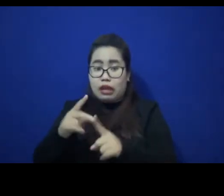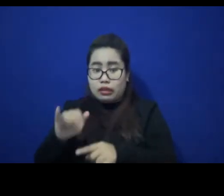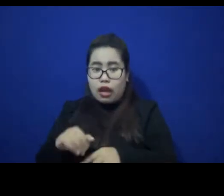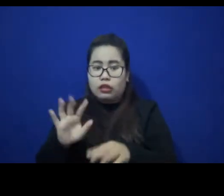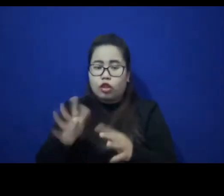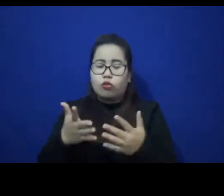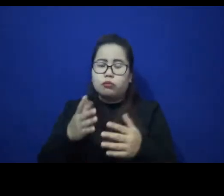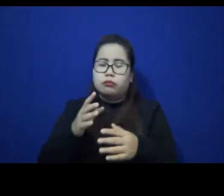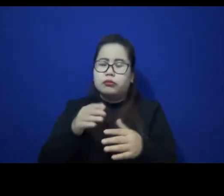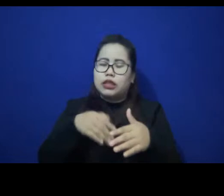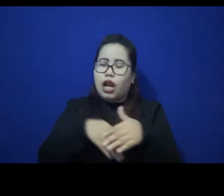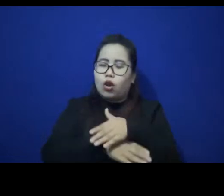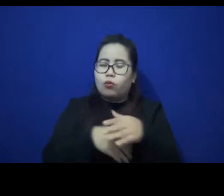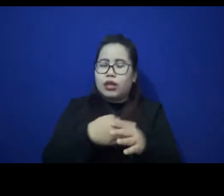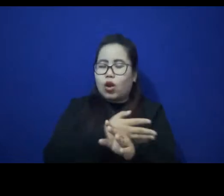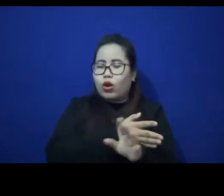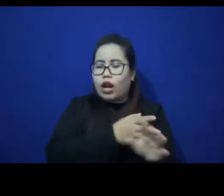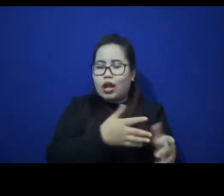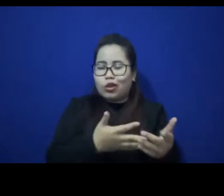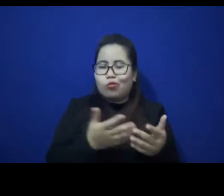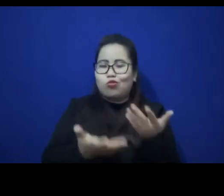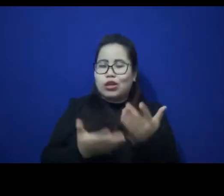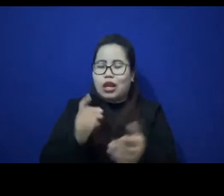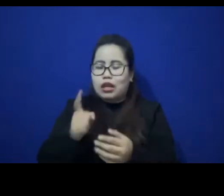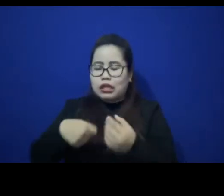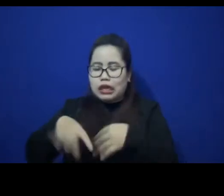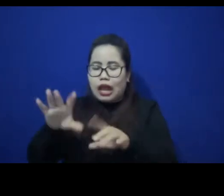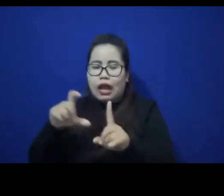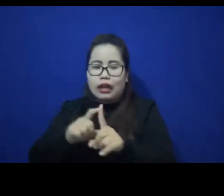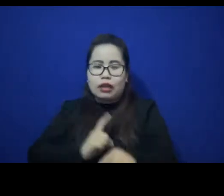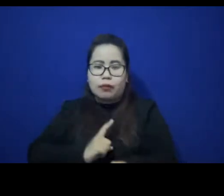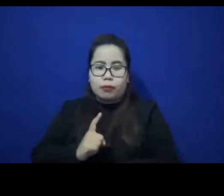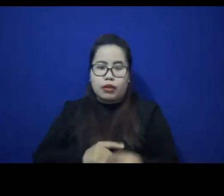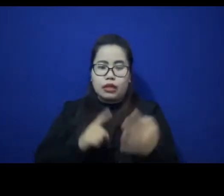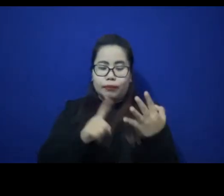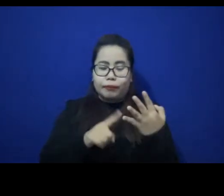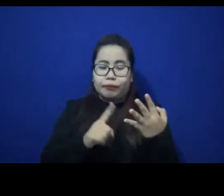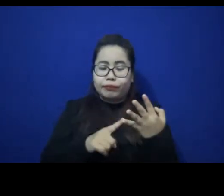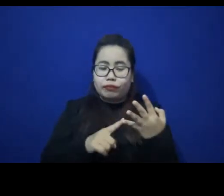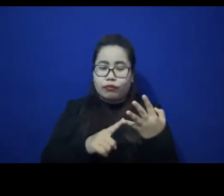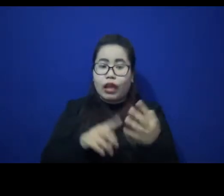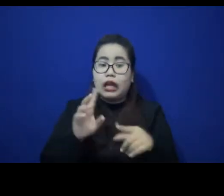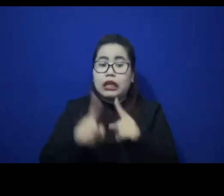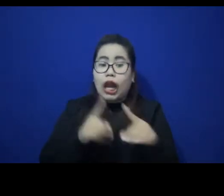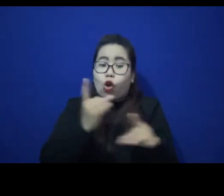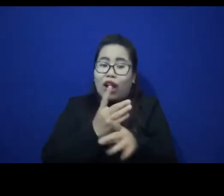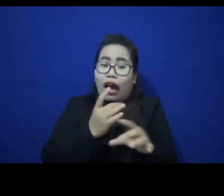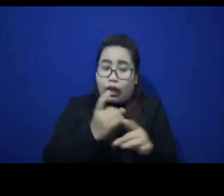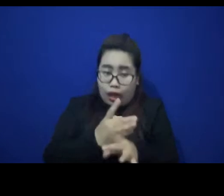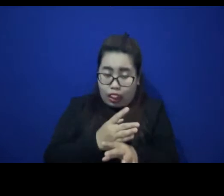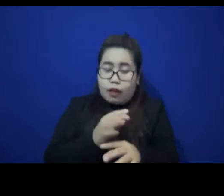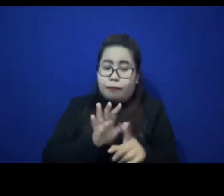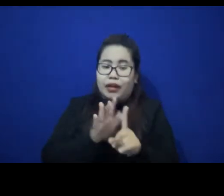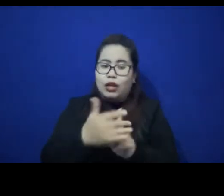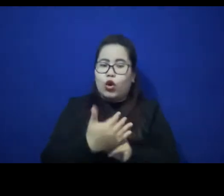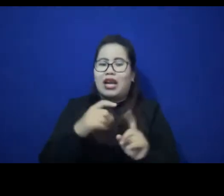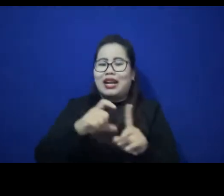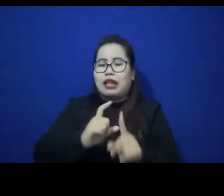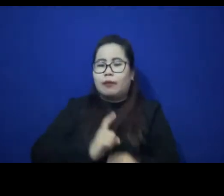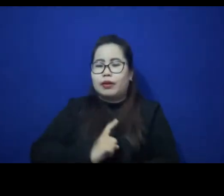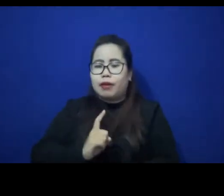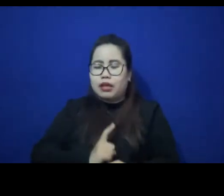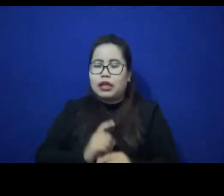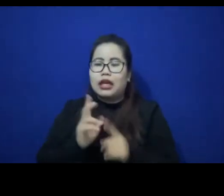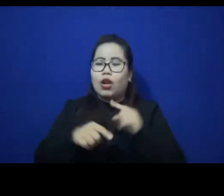perusakan dan atau kehilangan data pribadi yang keempat dalam hal terjadi kegagalan dalam Pengiriman data pribadi